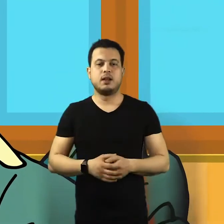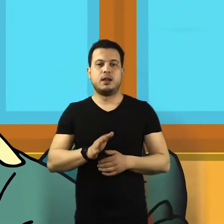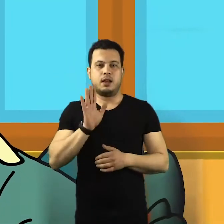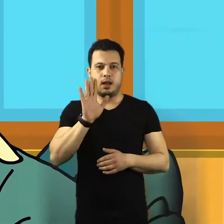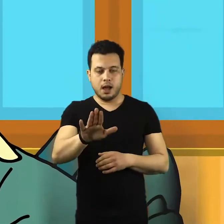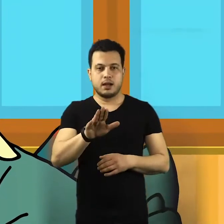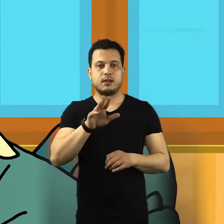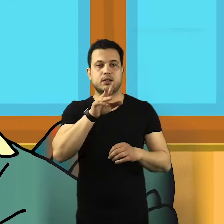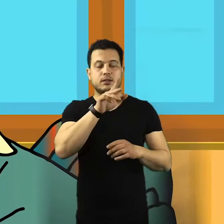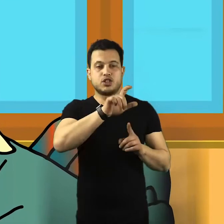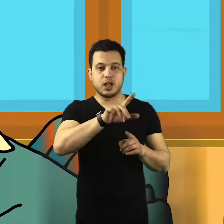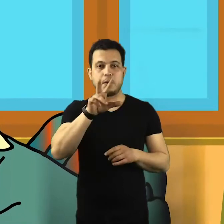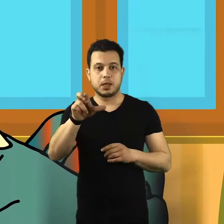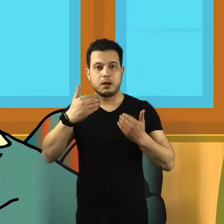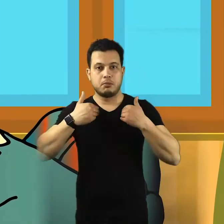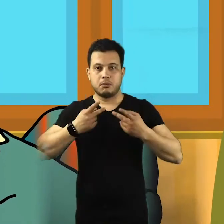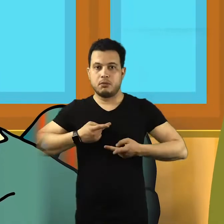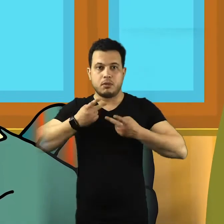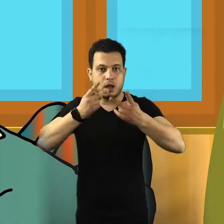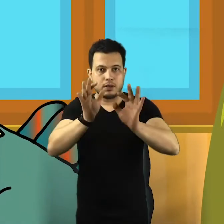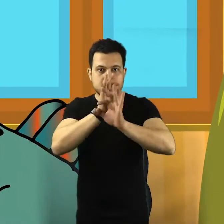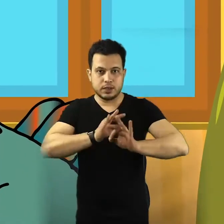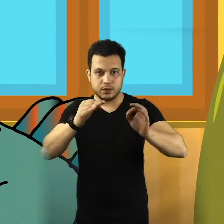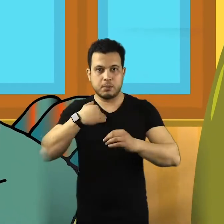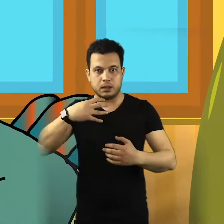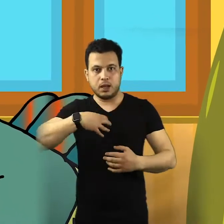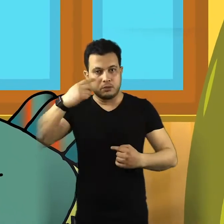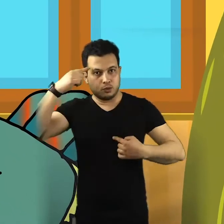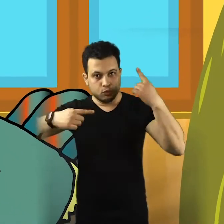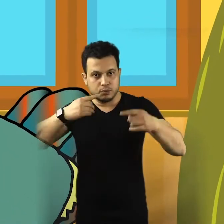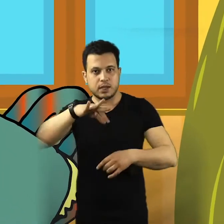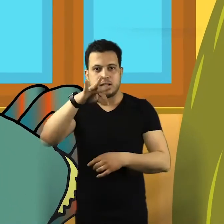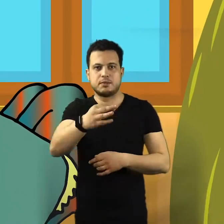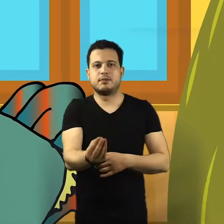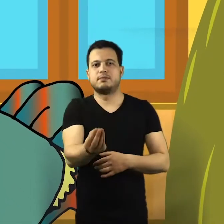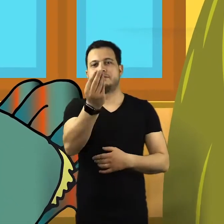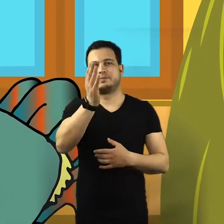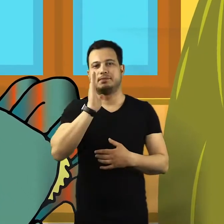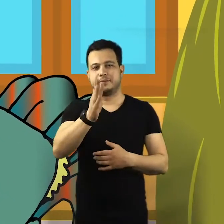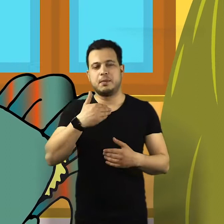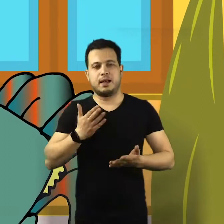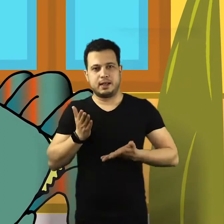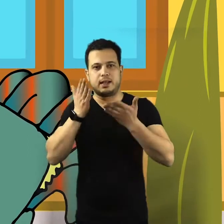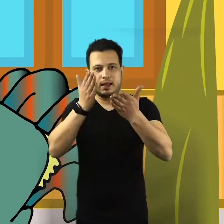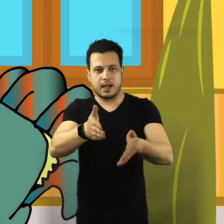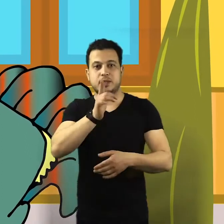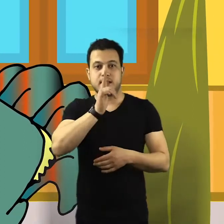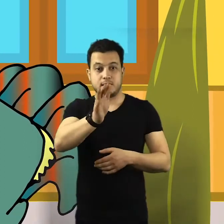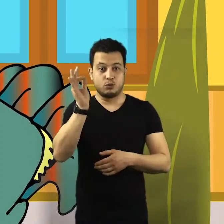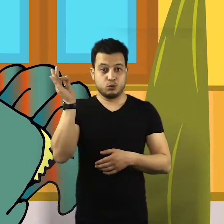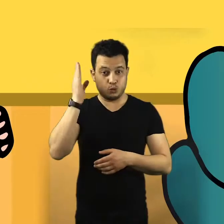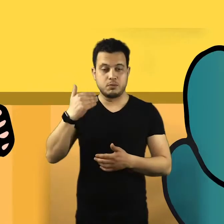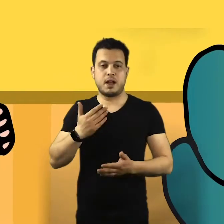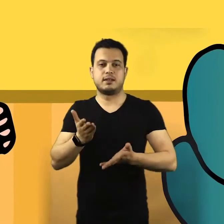de tam Çınar'la Pınar ne zamandır beni çağırmıyor diye Söylenip duruyordum Sizin sesinizi de duyunca hemen geldim Merhaba